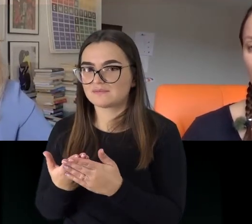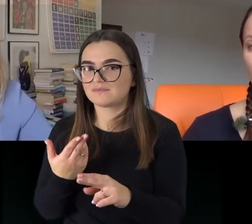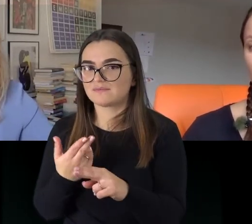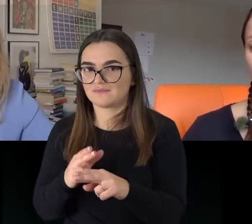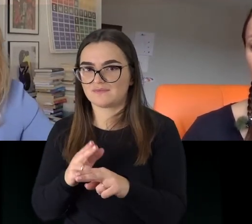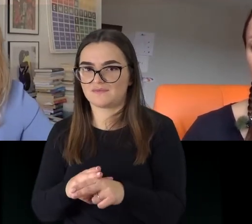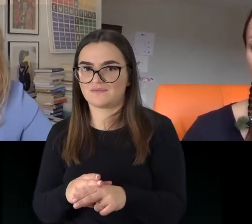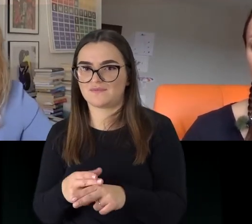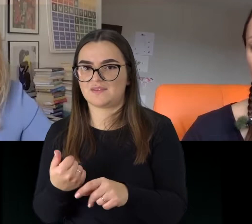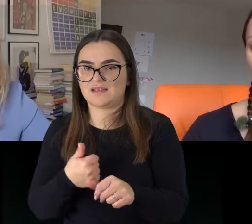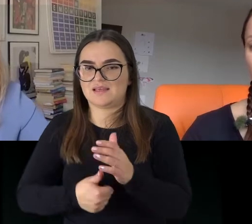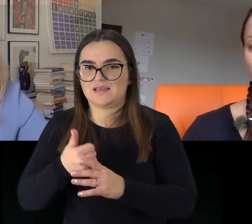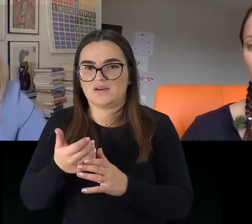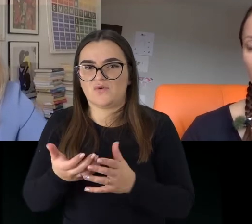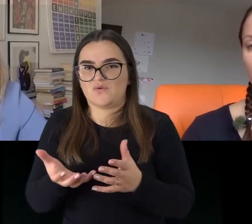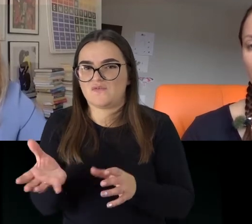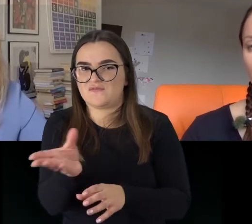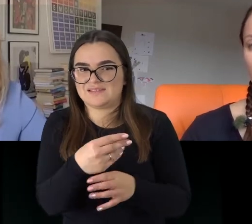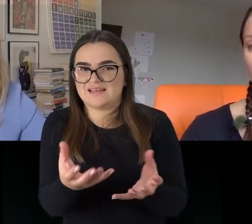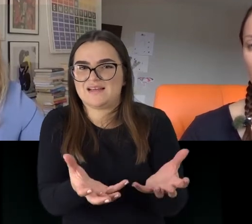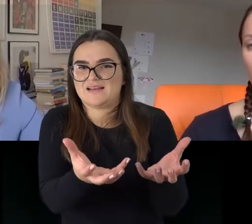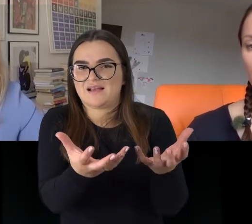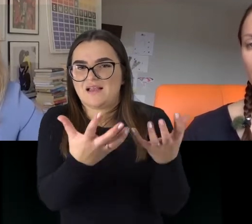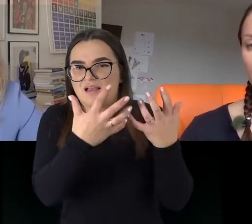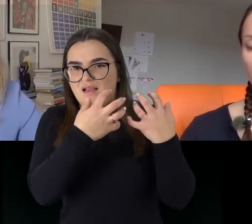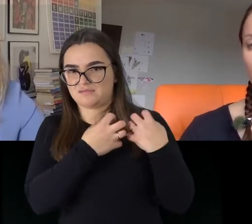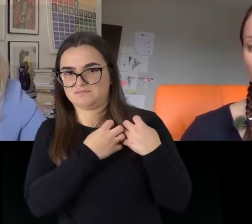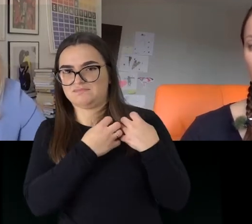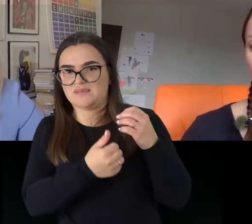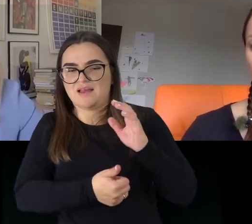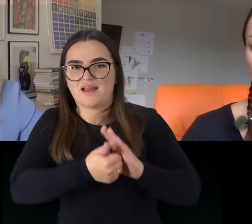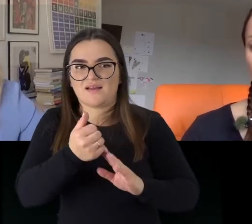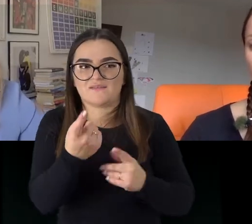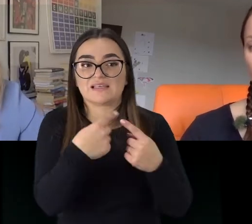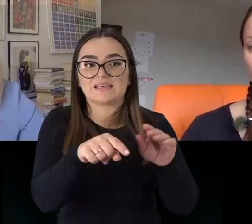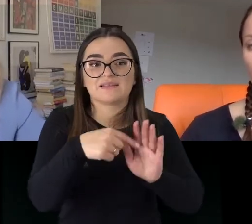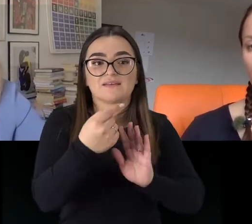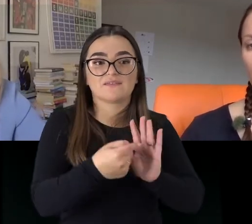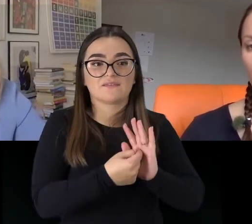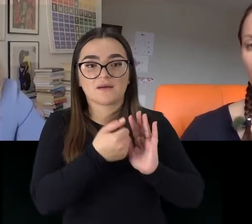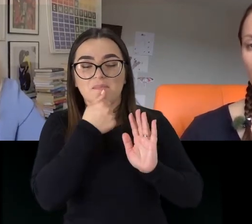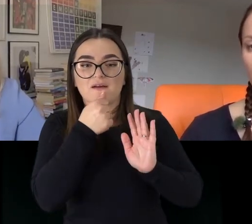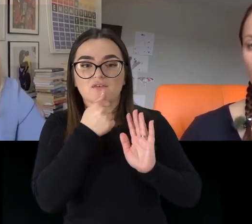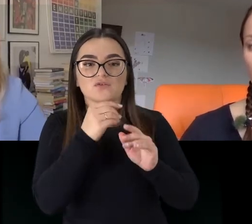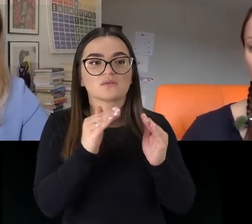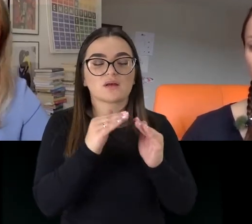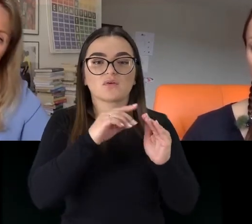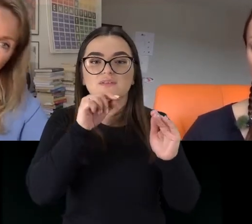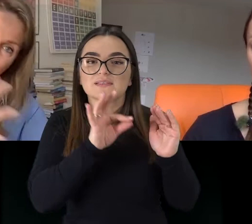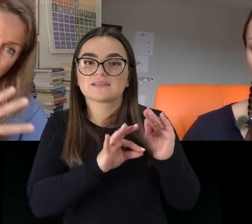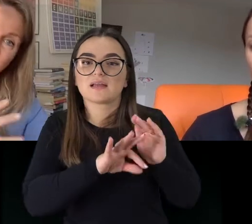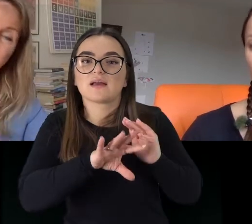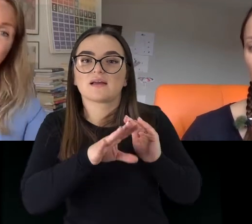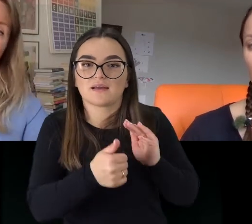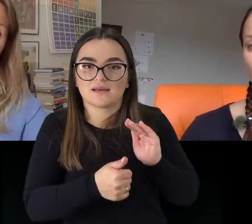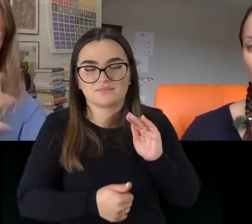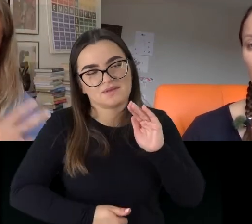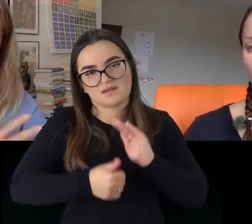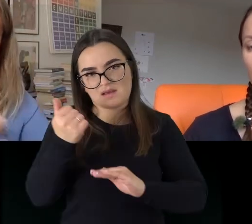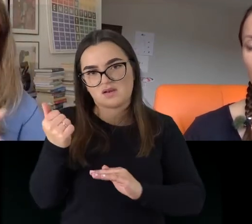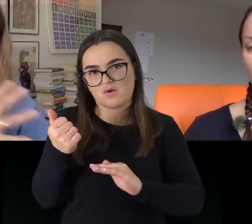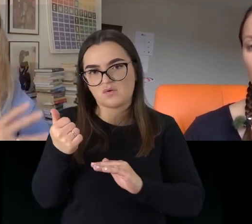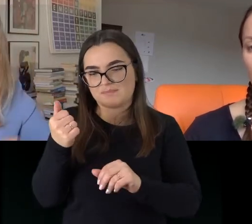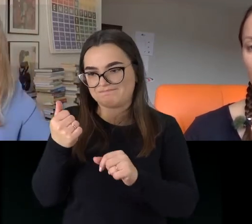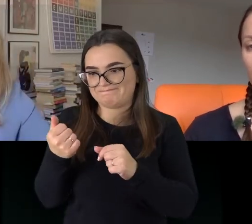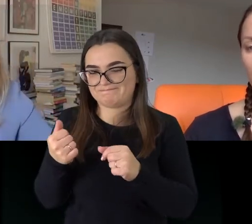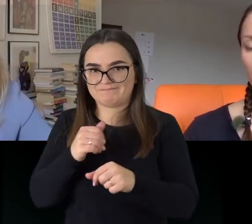visą smūgį ant savęs, ar ne? Kad tik tai niekas nepaklaustų kaip namie, nes va štai Jonas yra blogas ir tada jis kažkaip savaime tą visą